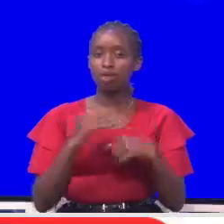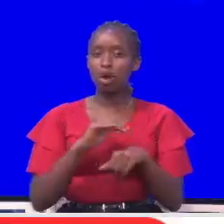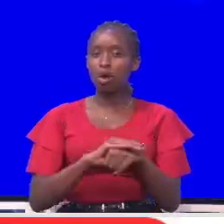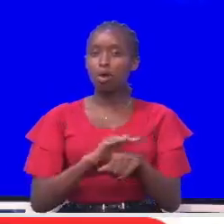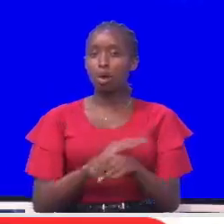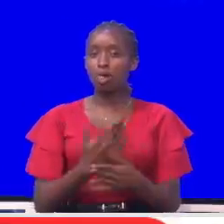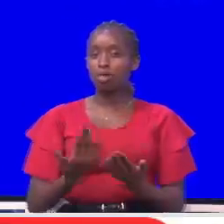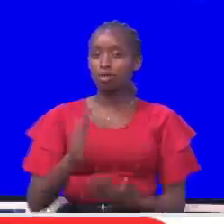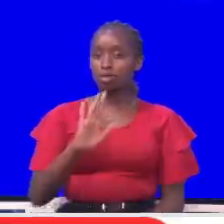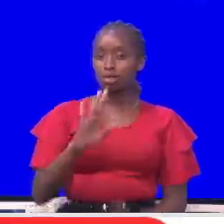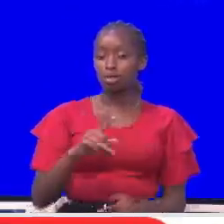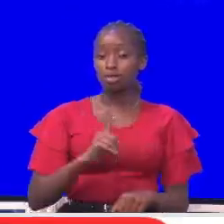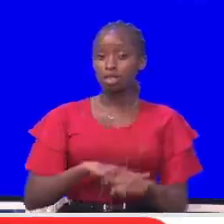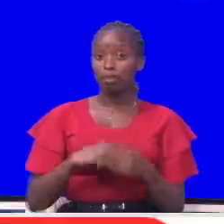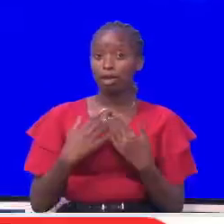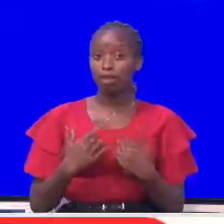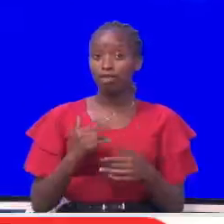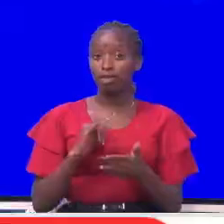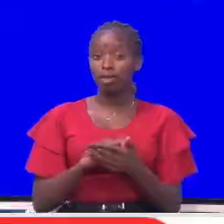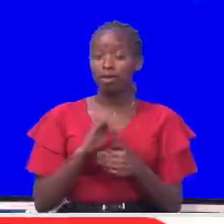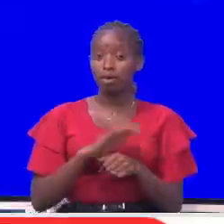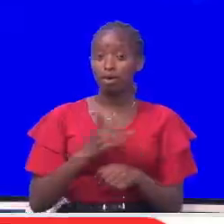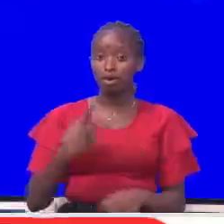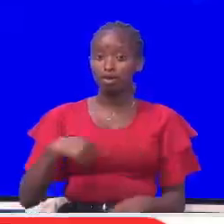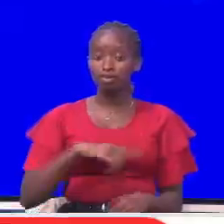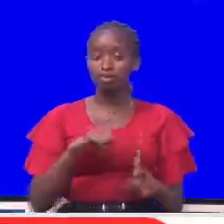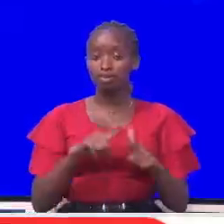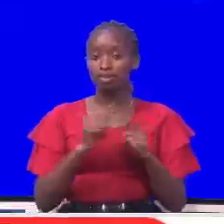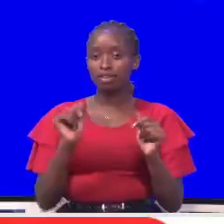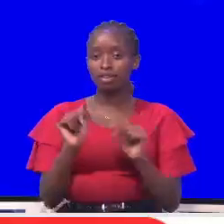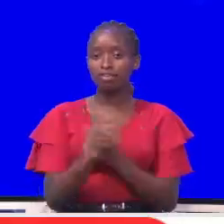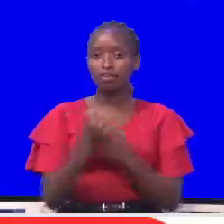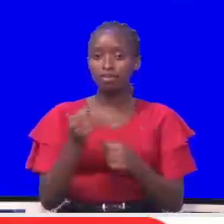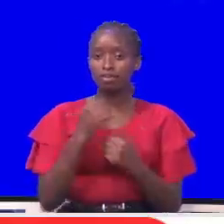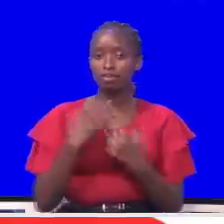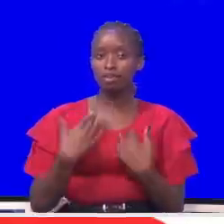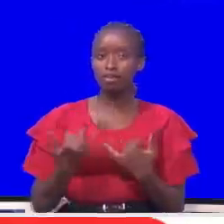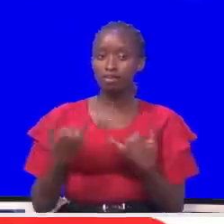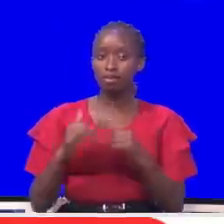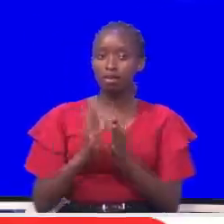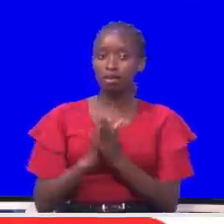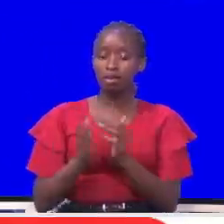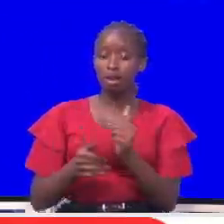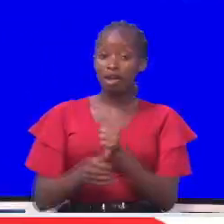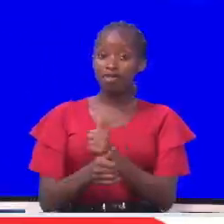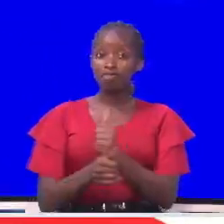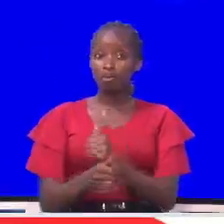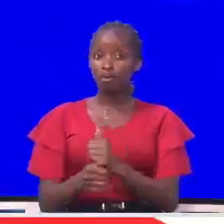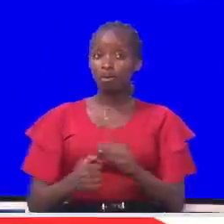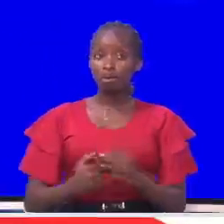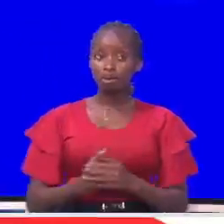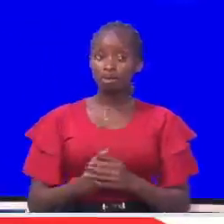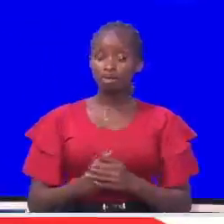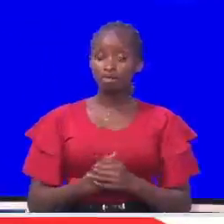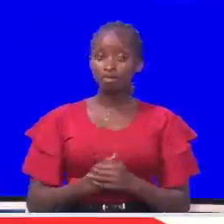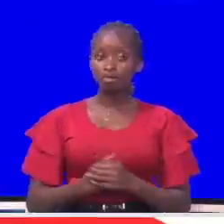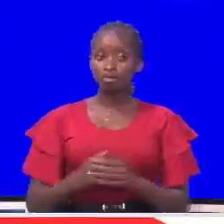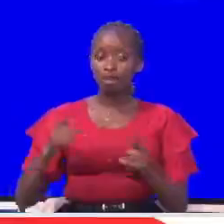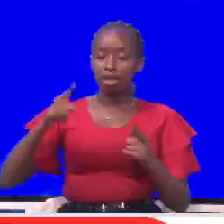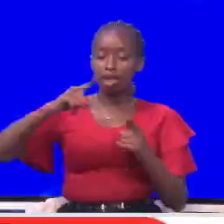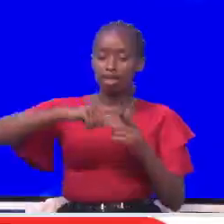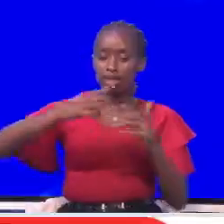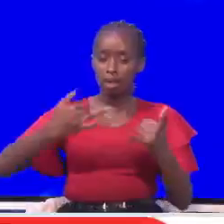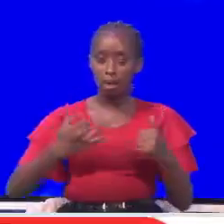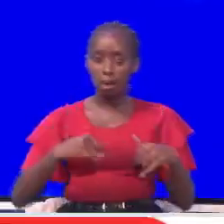ambapo uzuri wa Mwenyezi Mungu uko juu yako, you cannot be resisted. Mpaka kwa hivi sasa, mimi nimejikuta kwamba ni